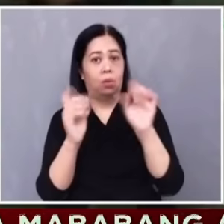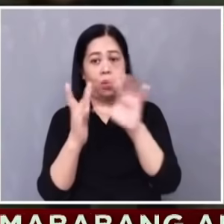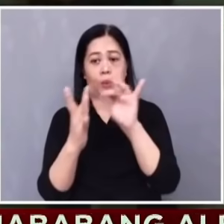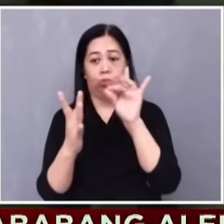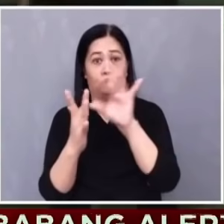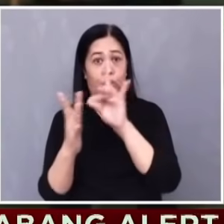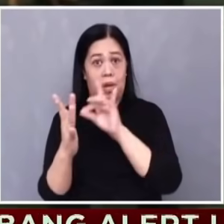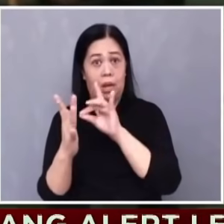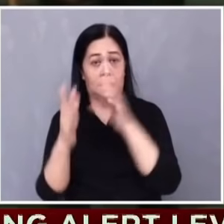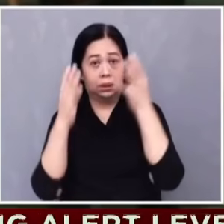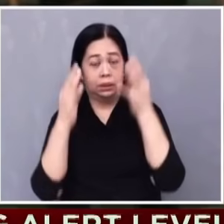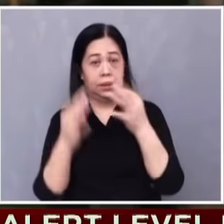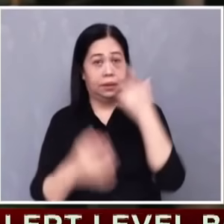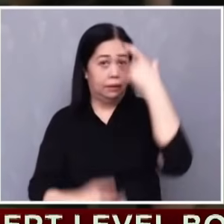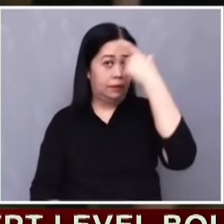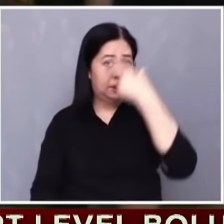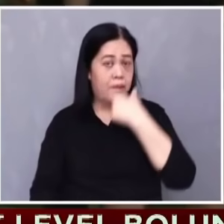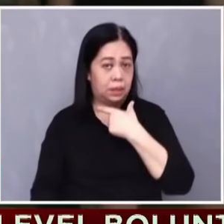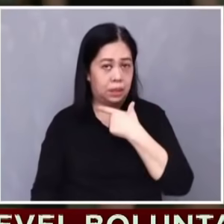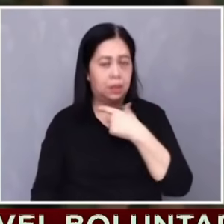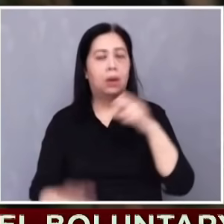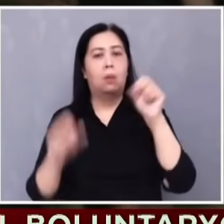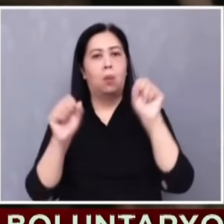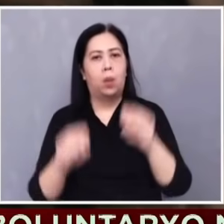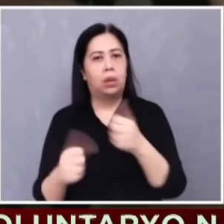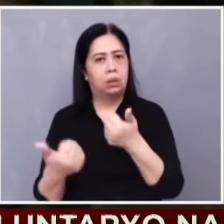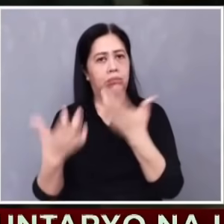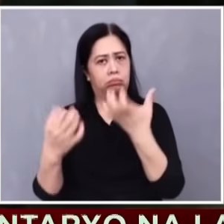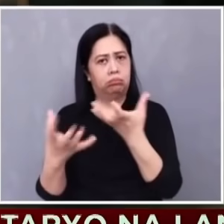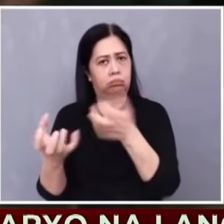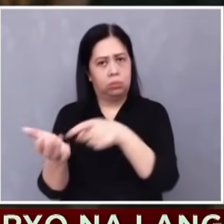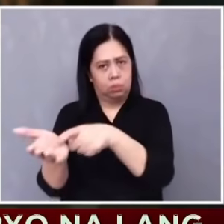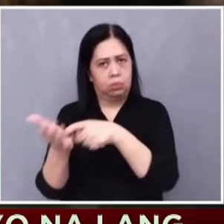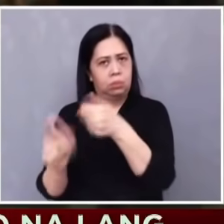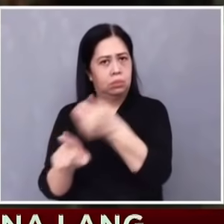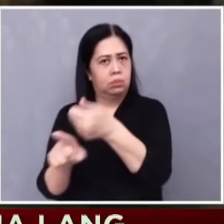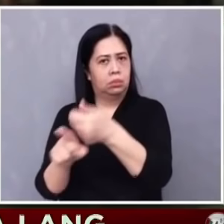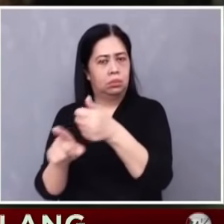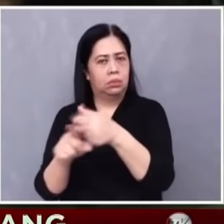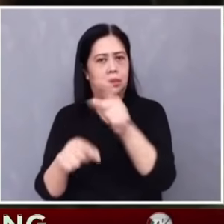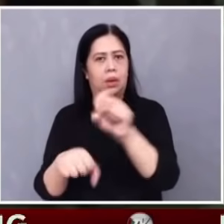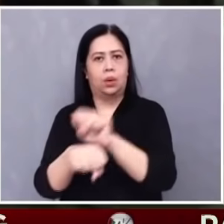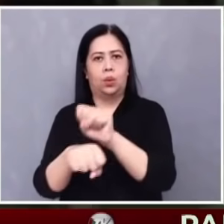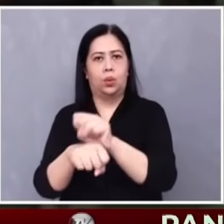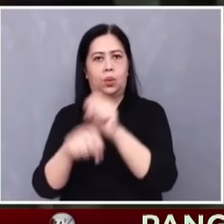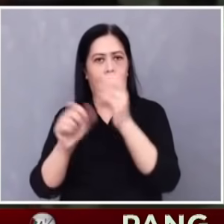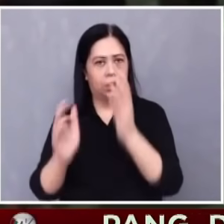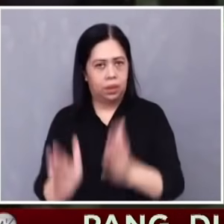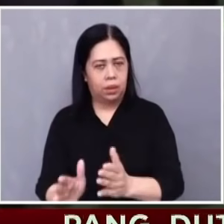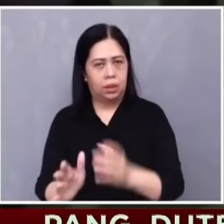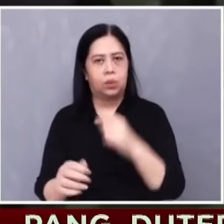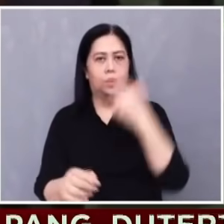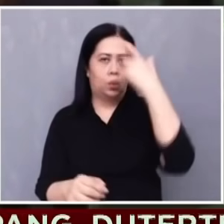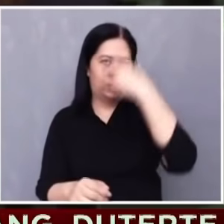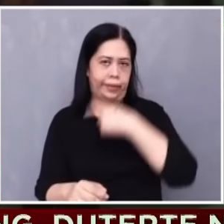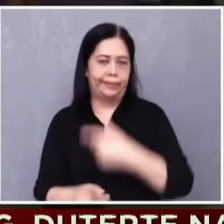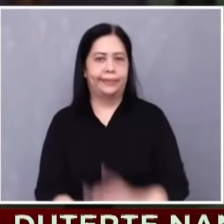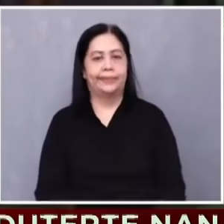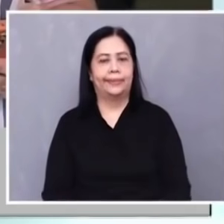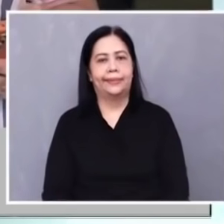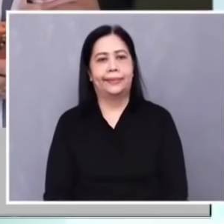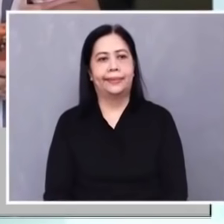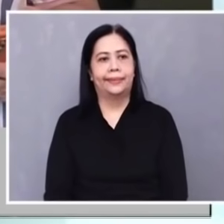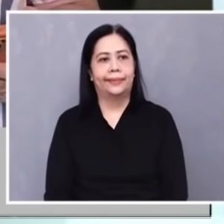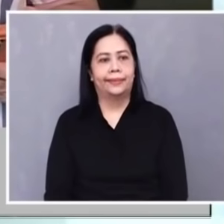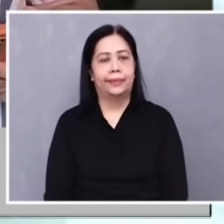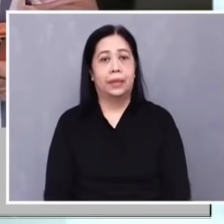pagsusuot ng face shield, pwede pa rin nilang obligahin ang kanilang manggagawa na magsuot dito. Henry? Paglilinaw